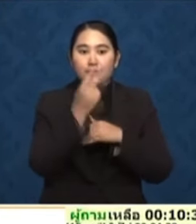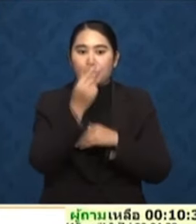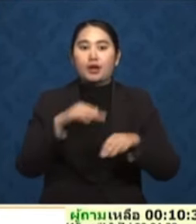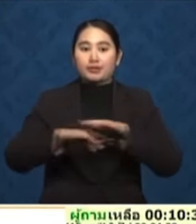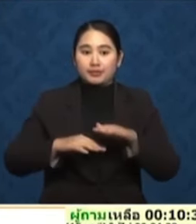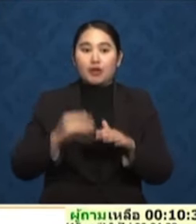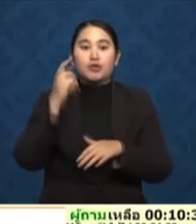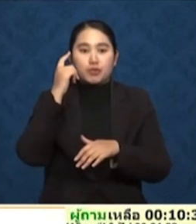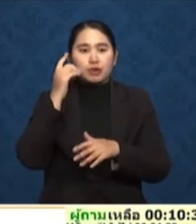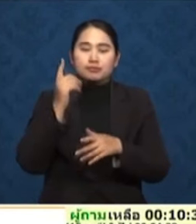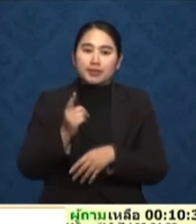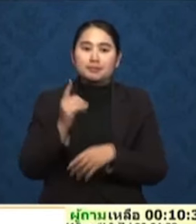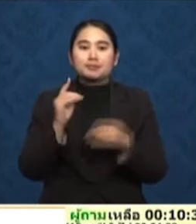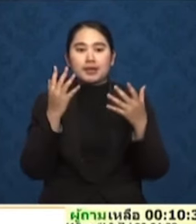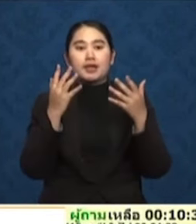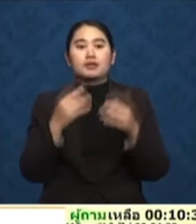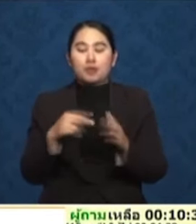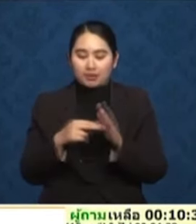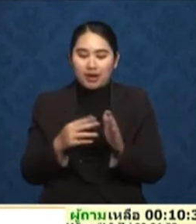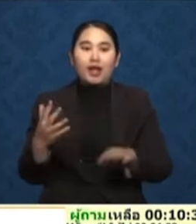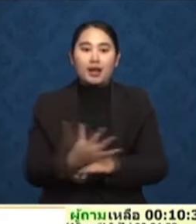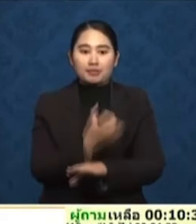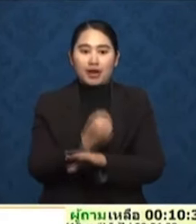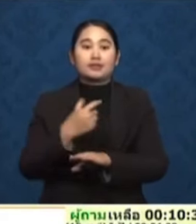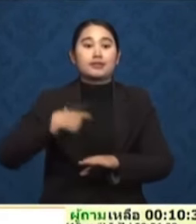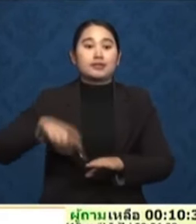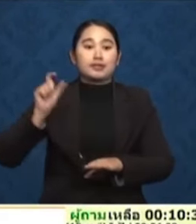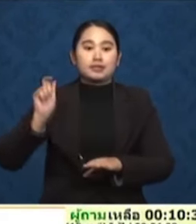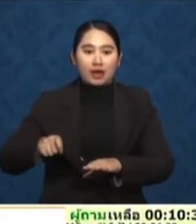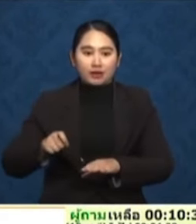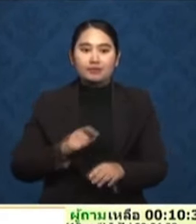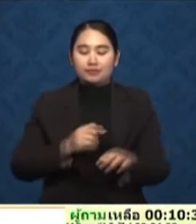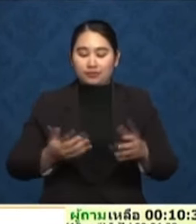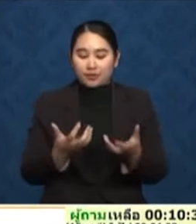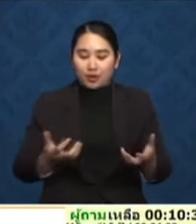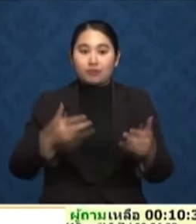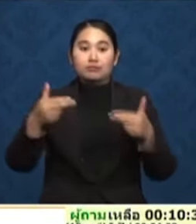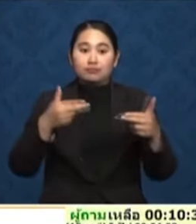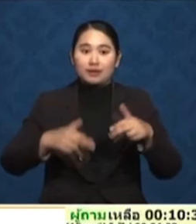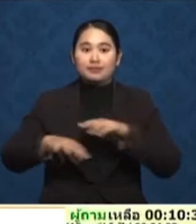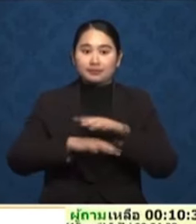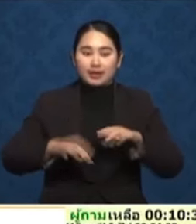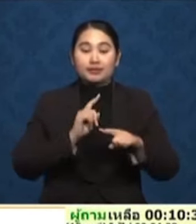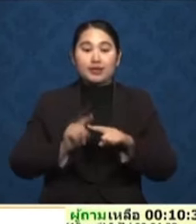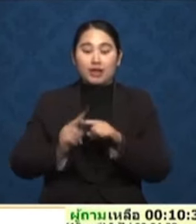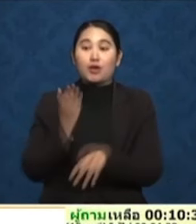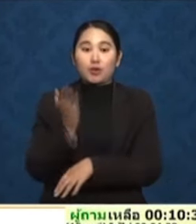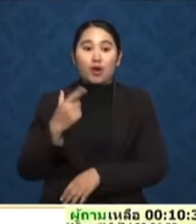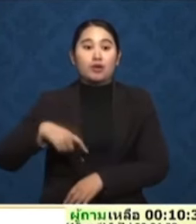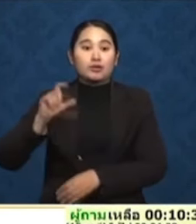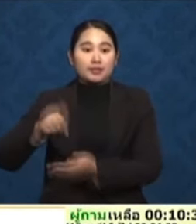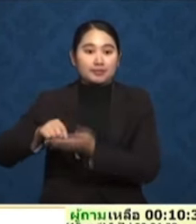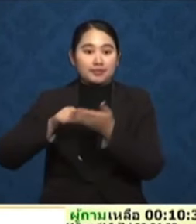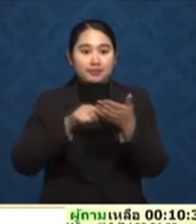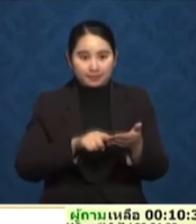านซึ่งจริงไม่จริงเนี่ยอำนาจการตัดสินใจอยู่ที่ศาลเขาได้รวบรวมพยานหลักฐานเบื้องต้นไปขออำนาจศาลศาลอนุมั